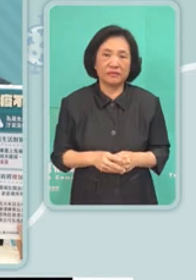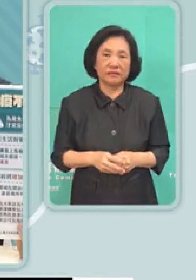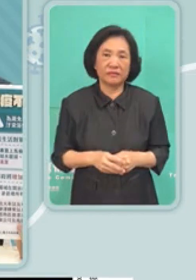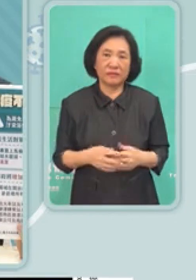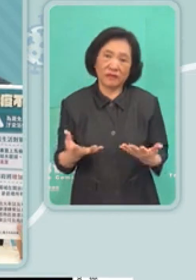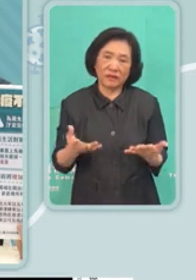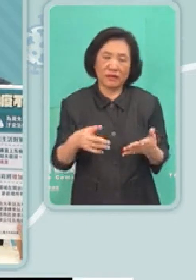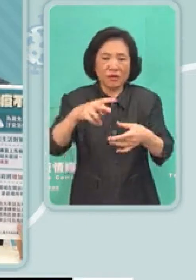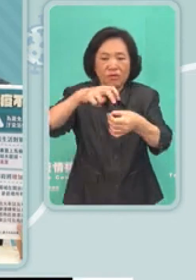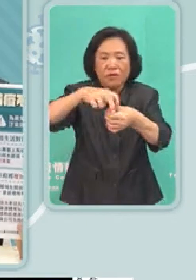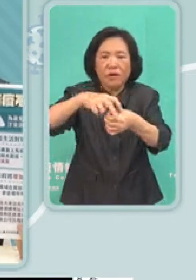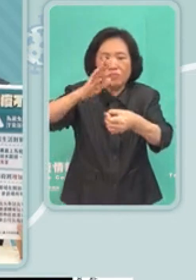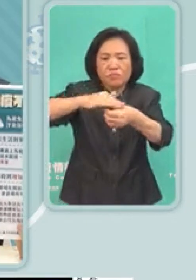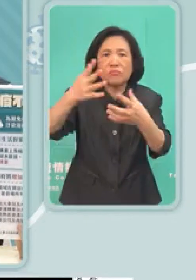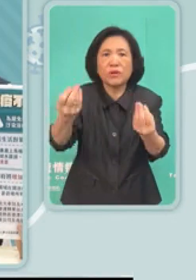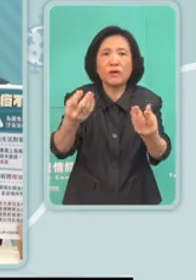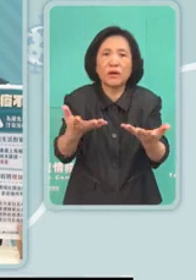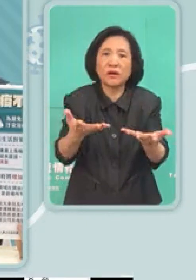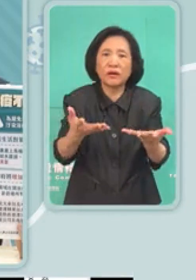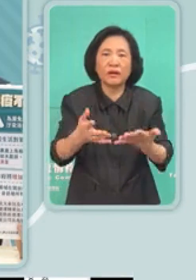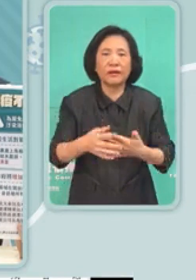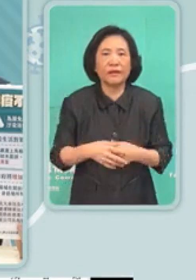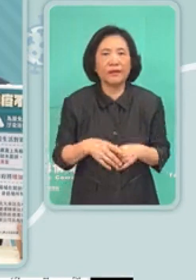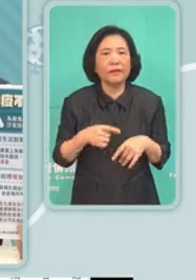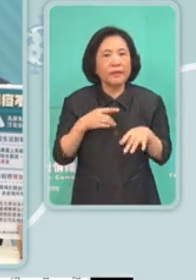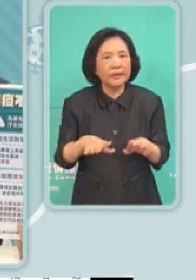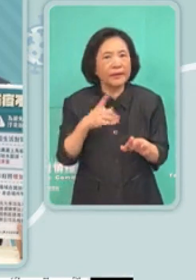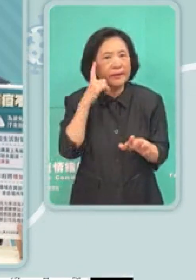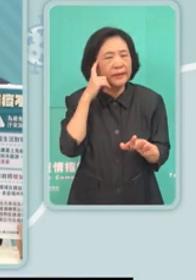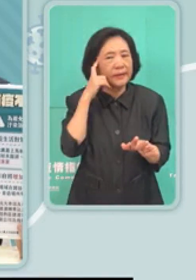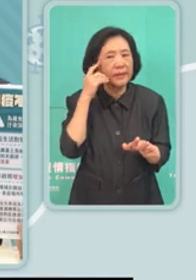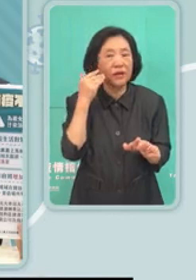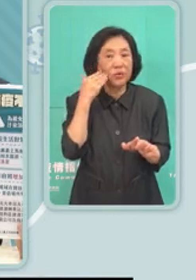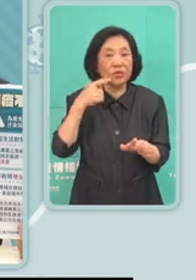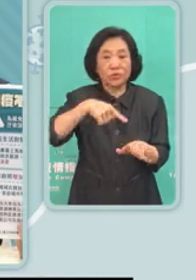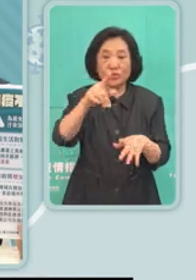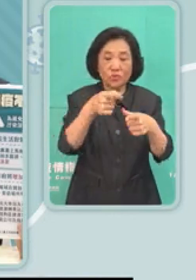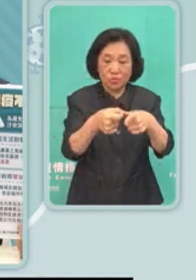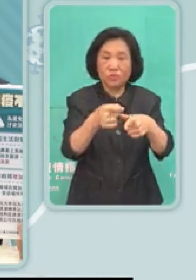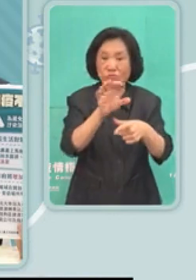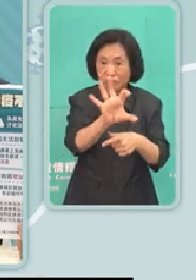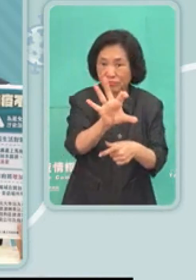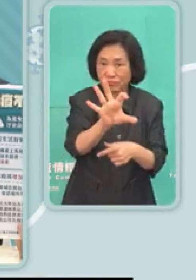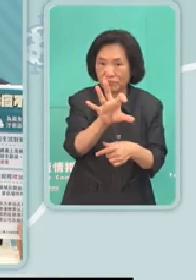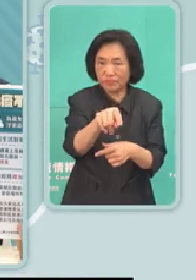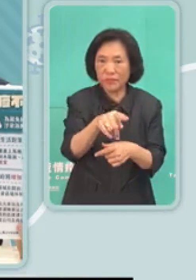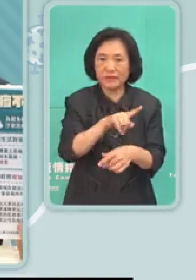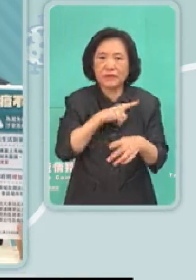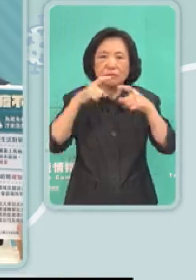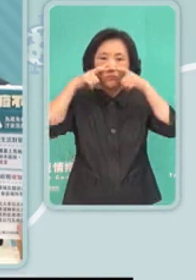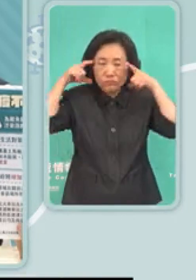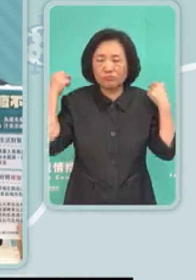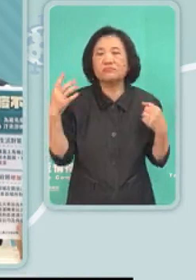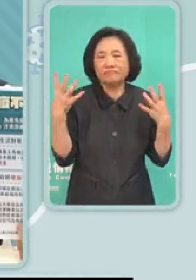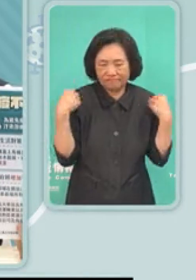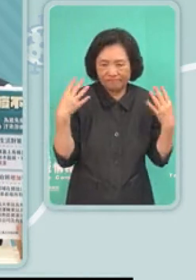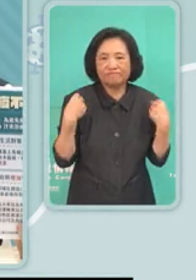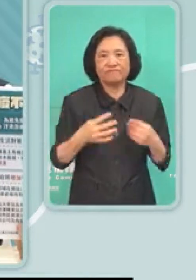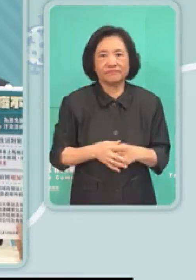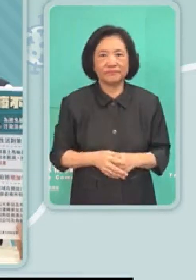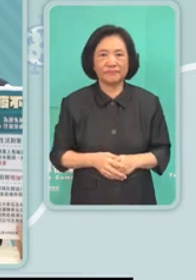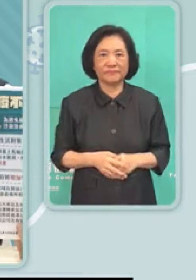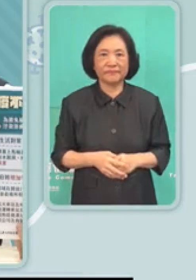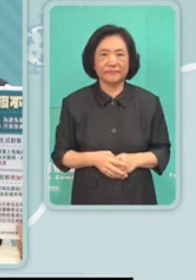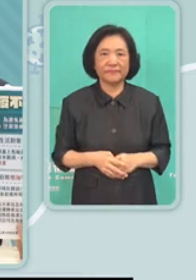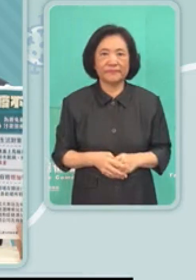式的，那根本也没有马桶盖，所以结论是上公共厕所你知道口罩戴好，